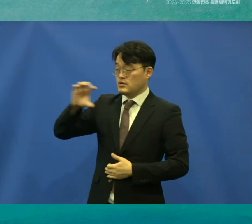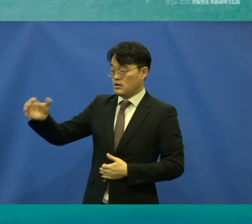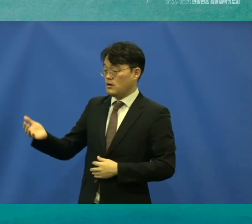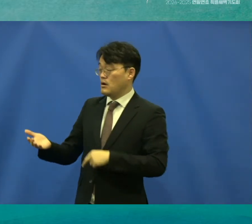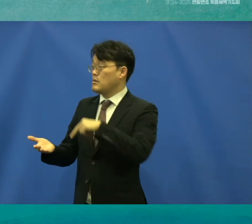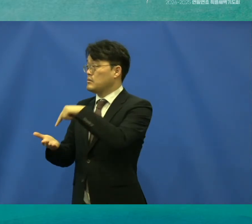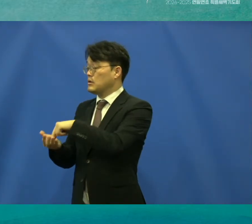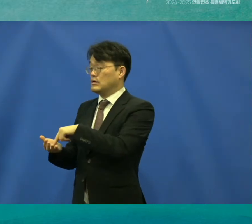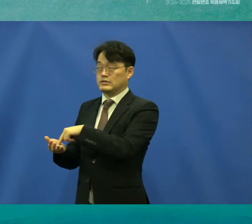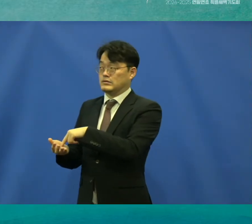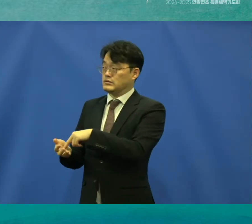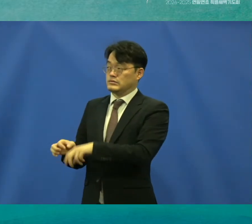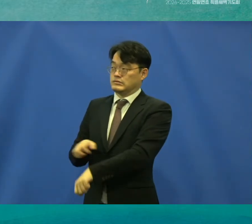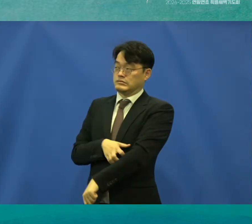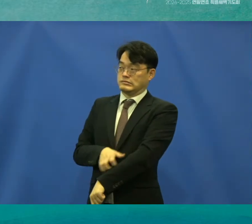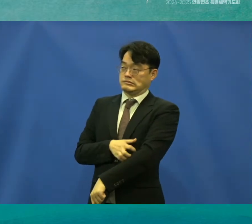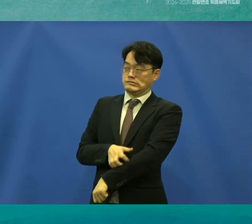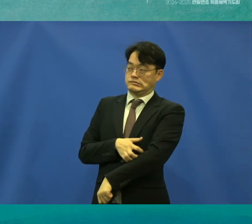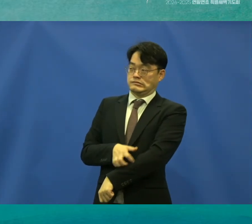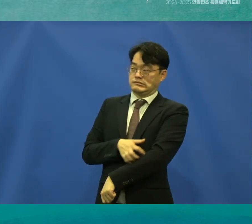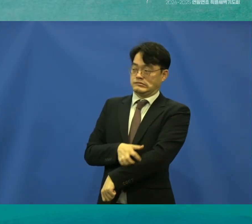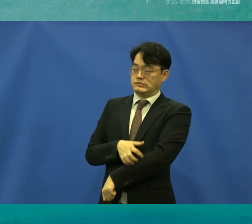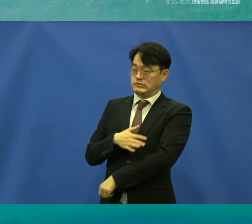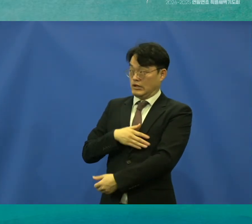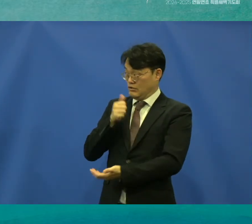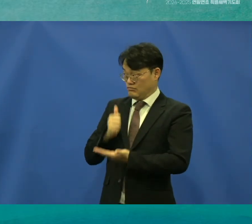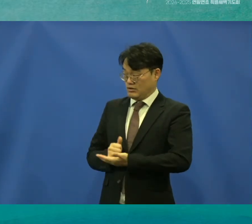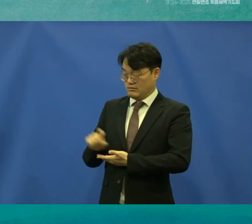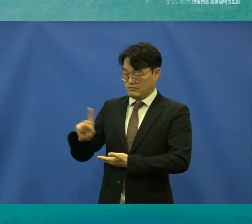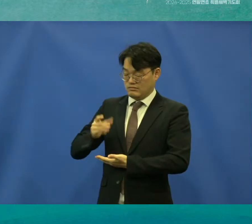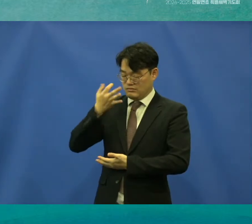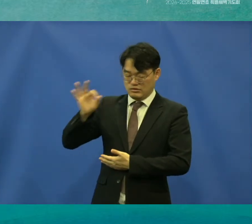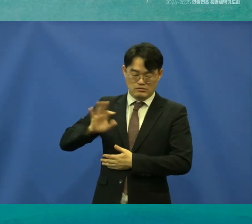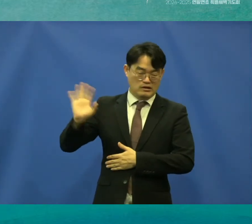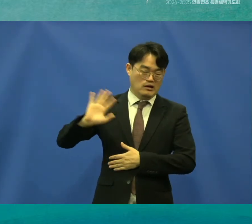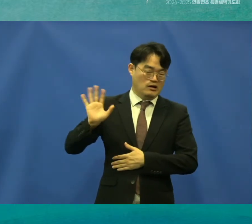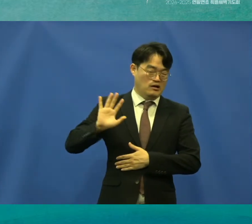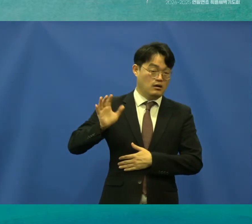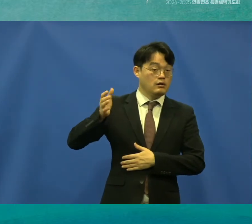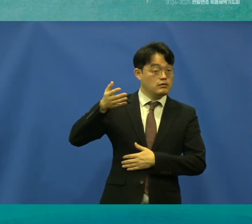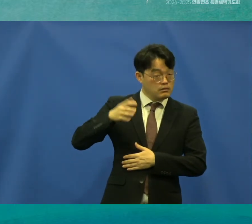내 죄가 얼마나 큰가를 십자가 앞에서 깨닫는 순간 무너지잖아요.